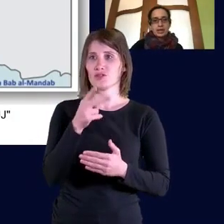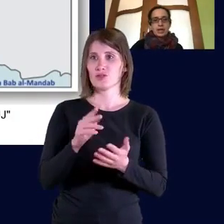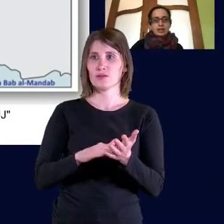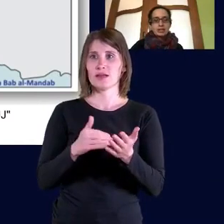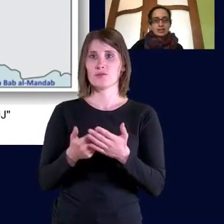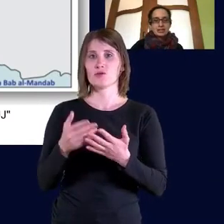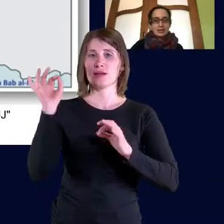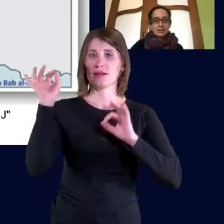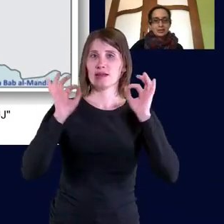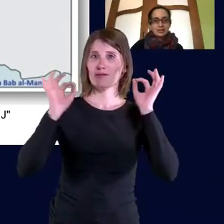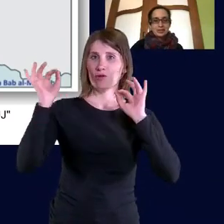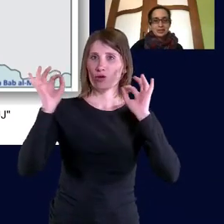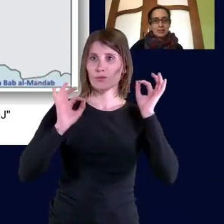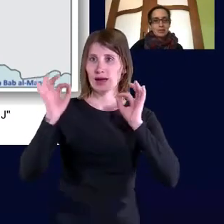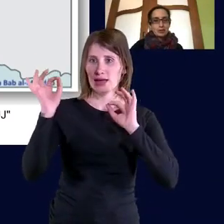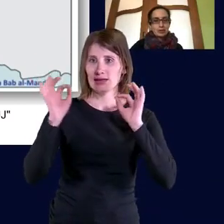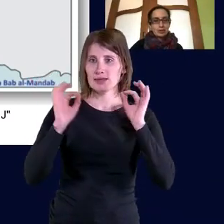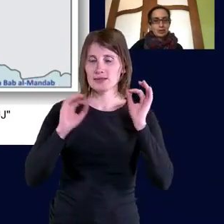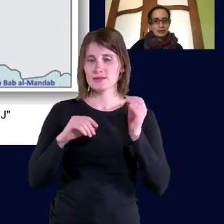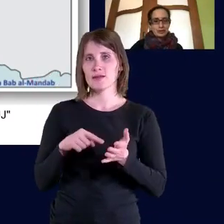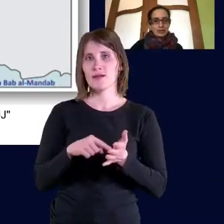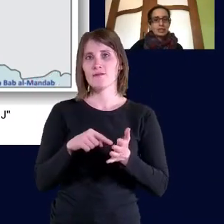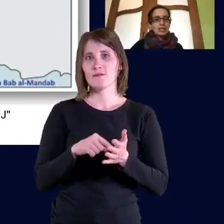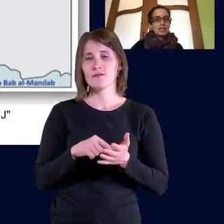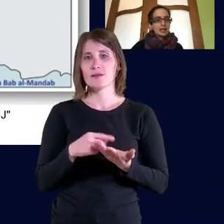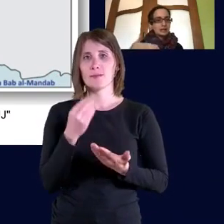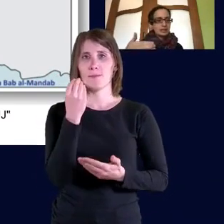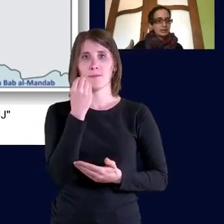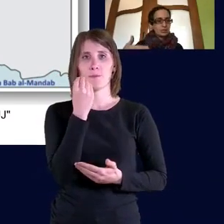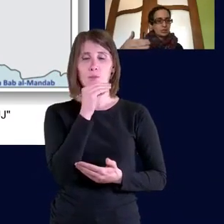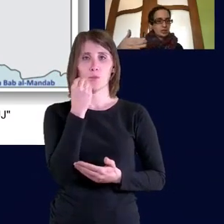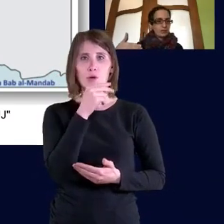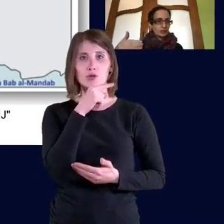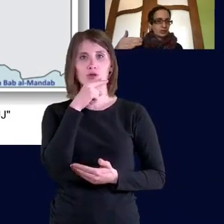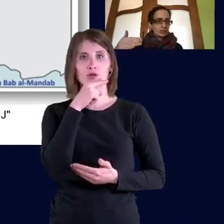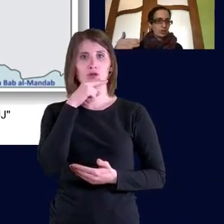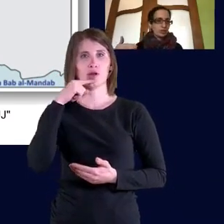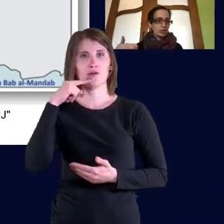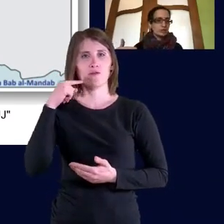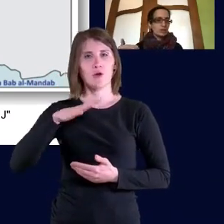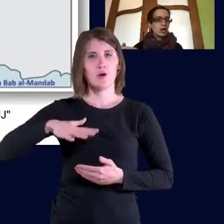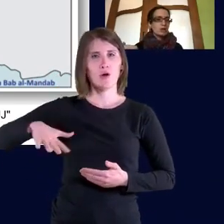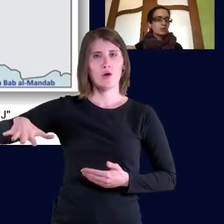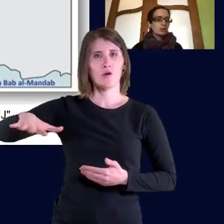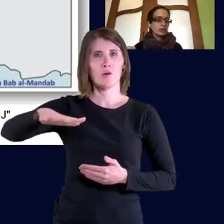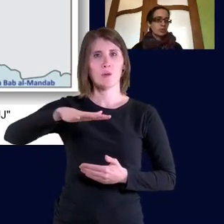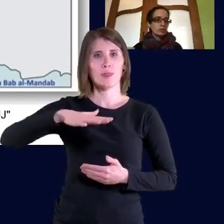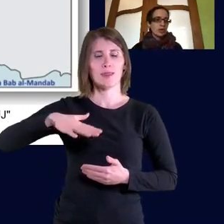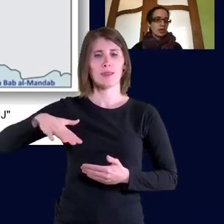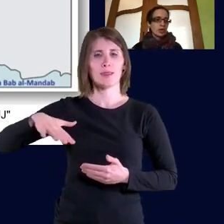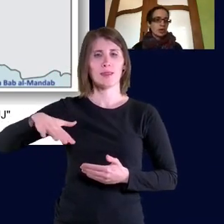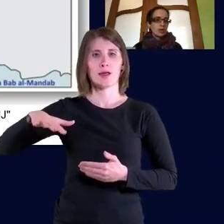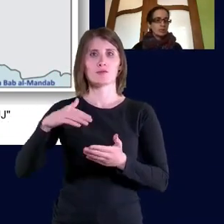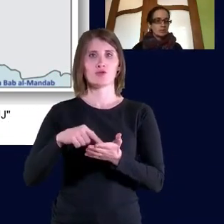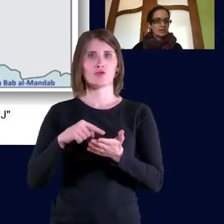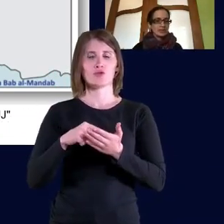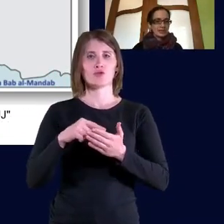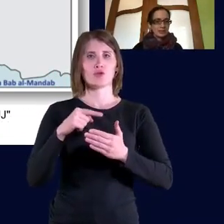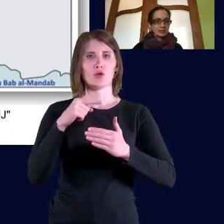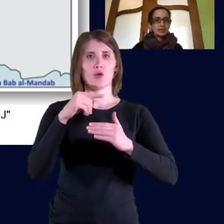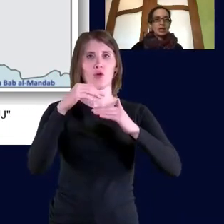informację gdzie znajduje się Morze Czerwone i cały teren Morza Czerwonego odkryliśmy równoległymi